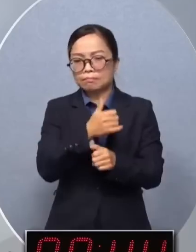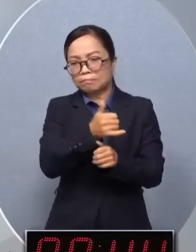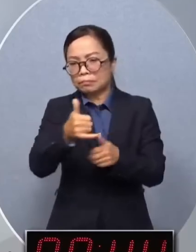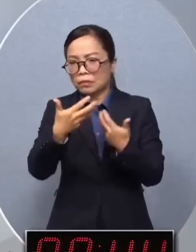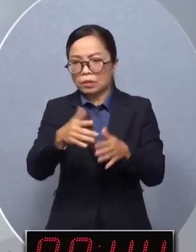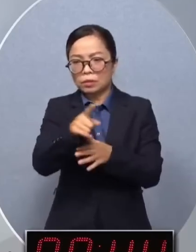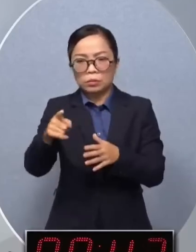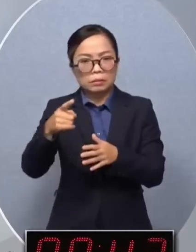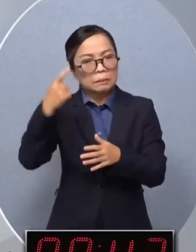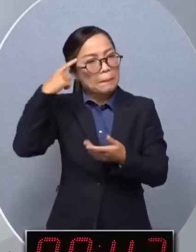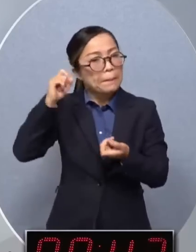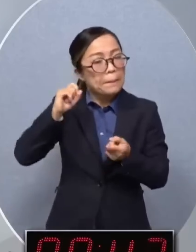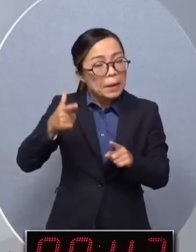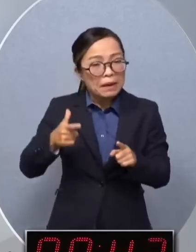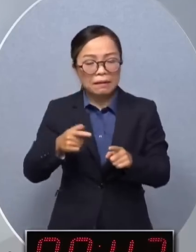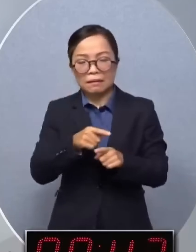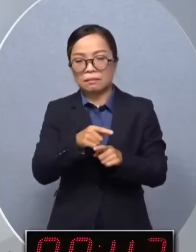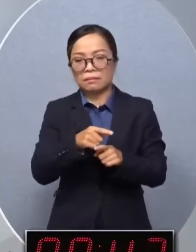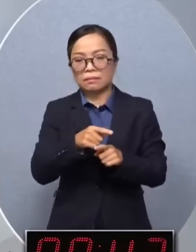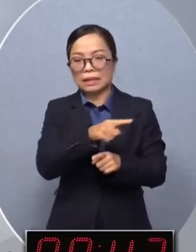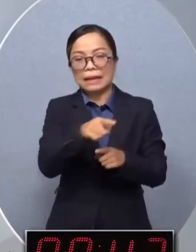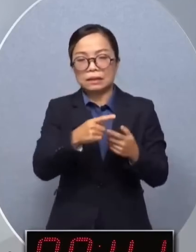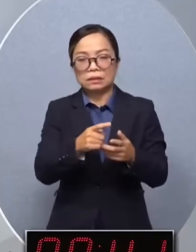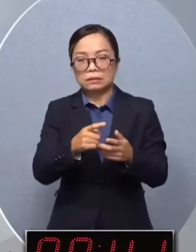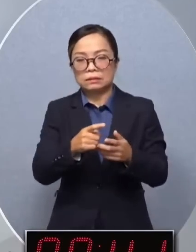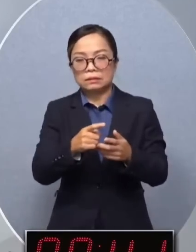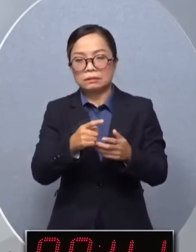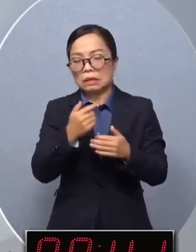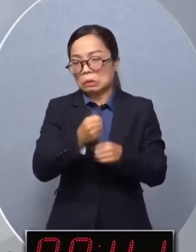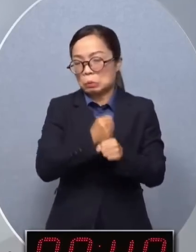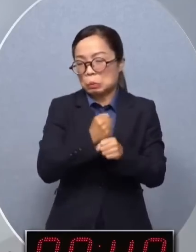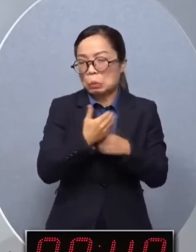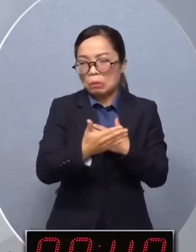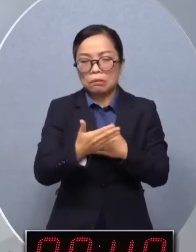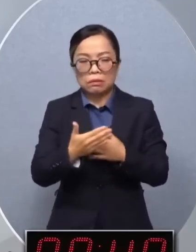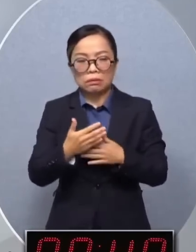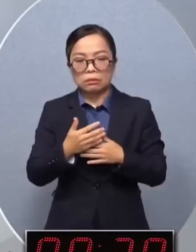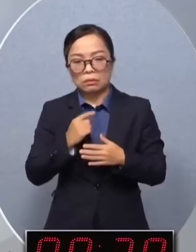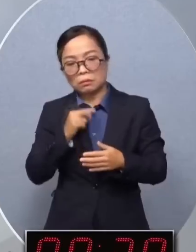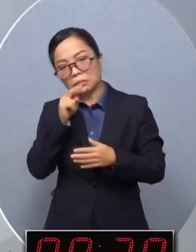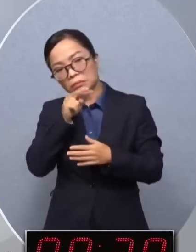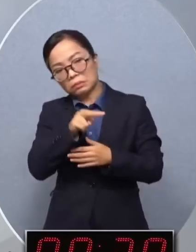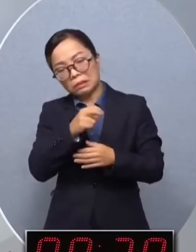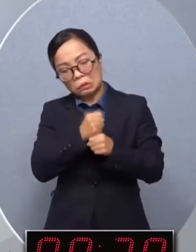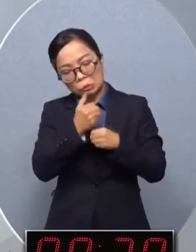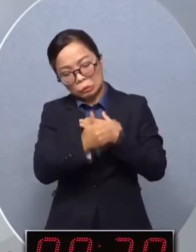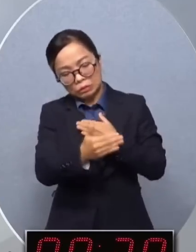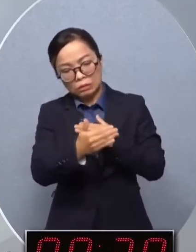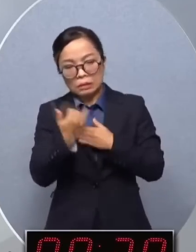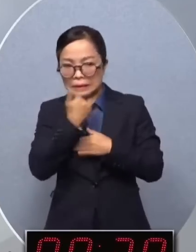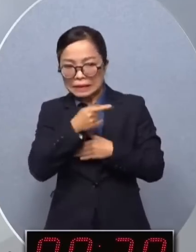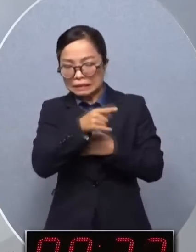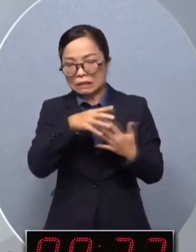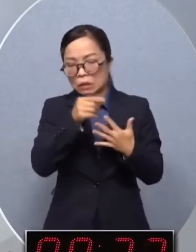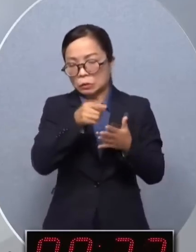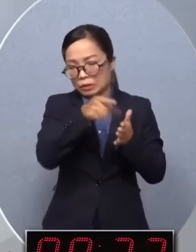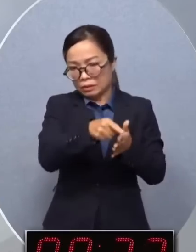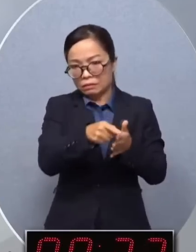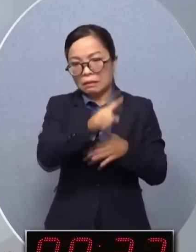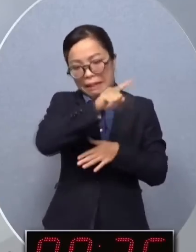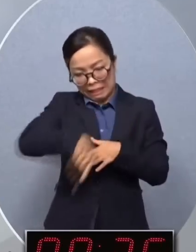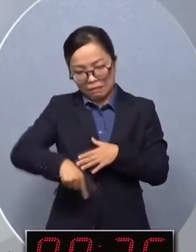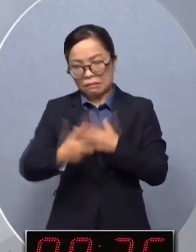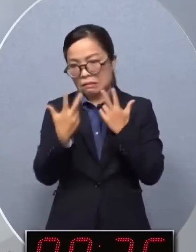大家不一样的一些看法的过程当中，我觉得也许他做了一个选择来到新